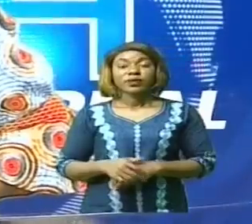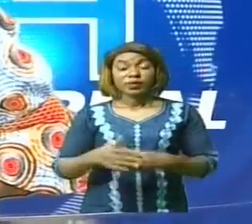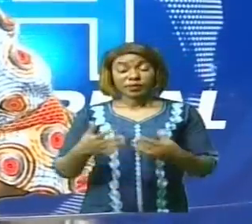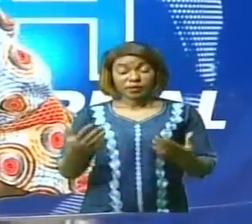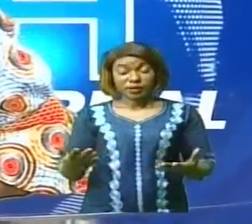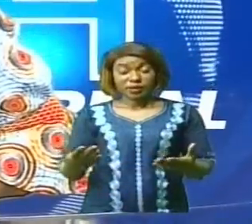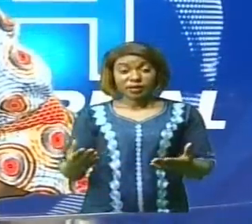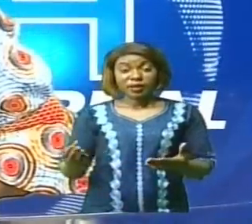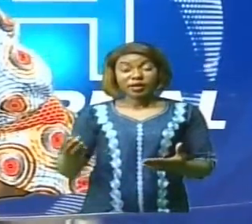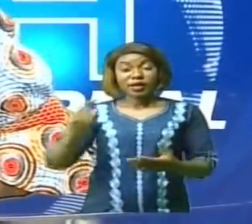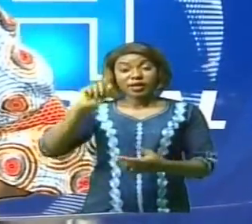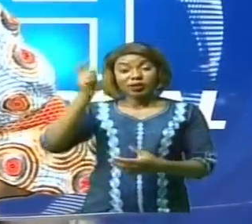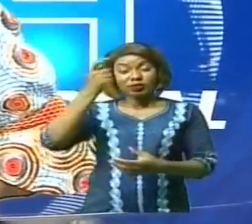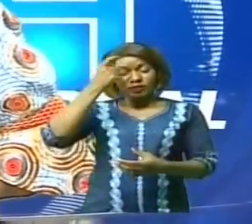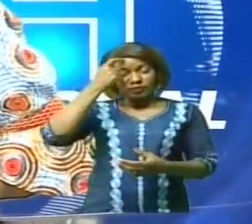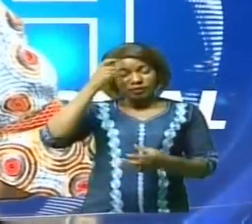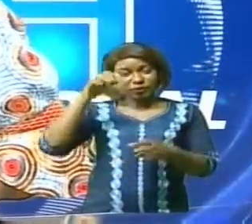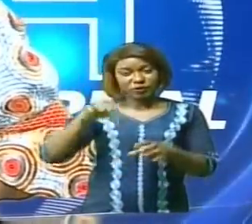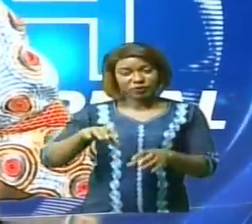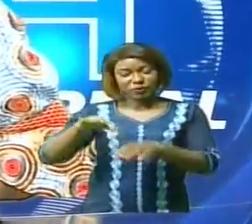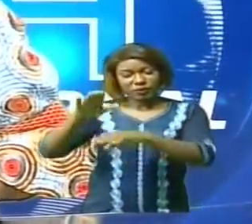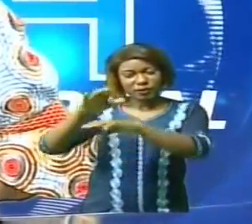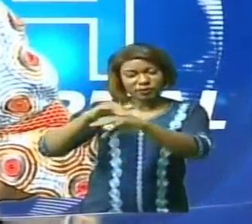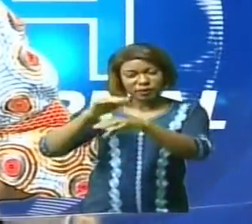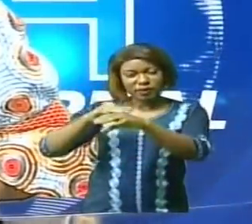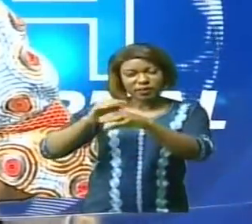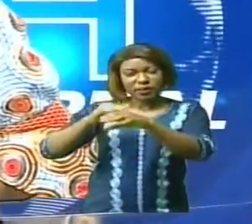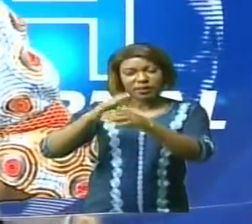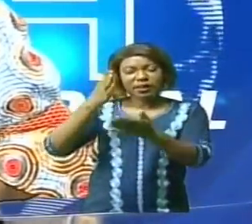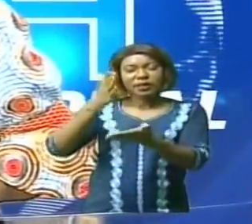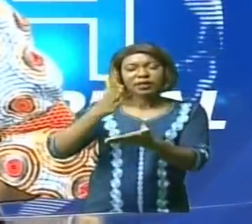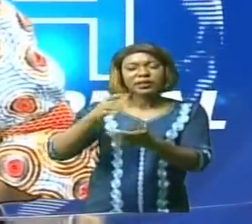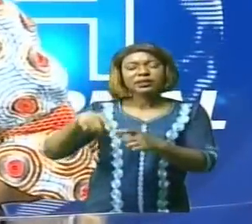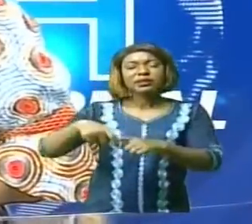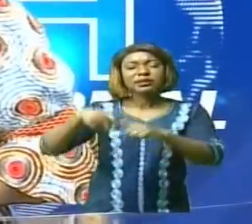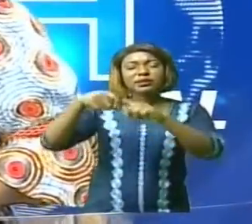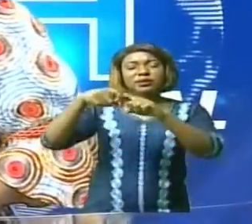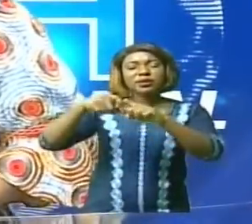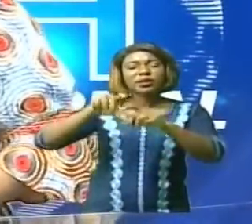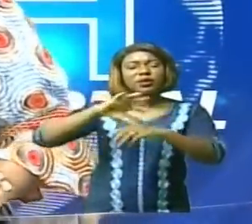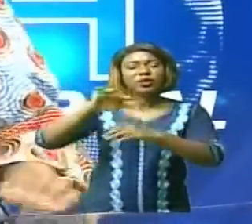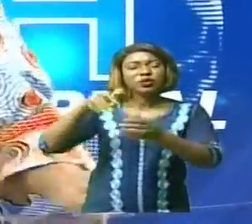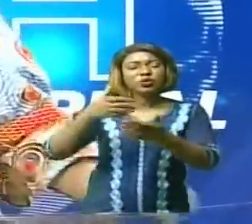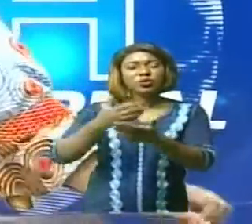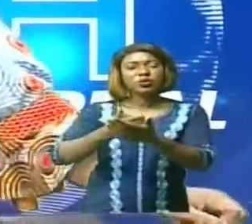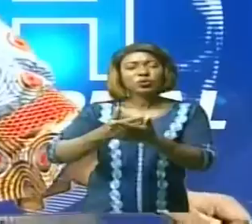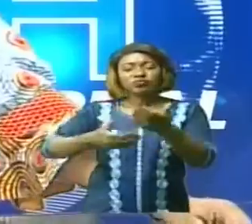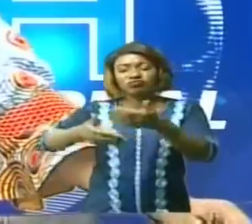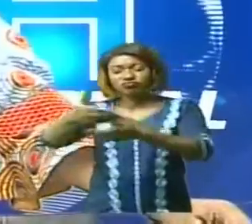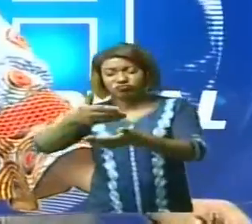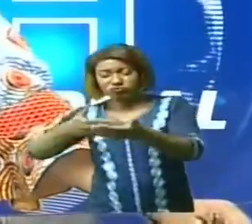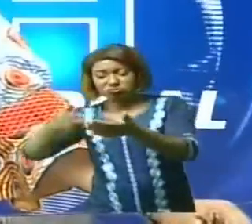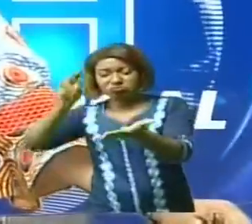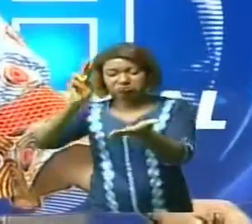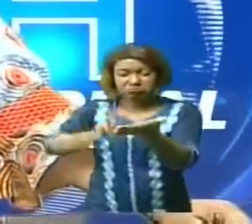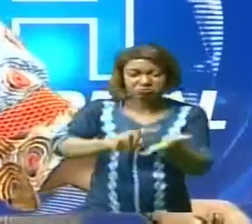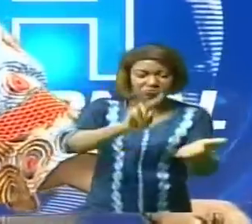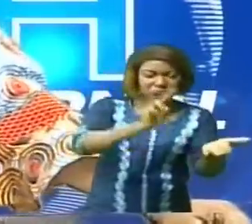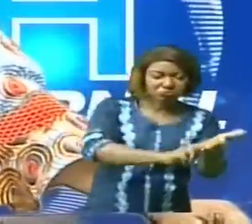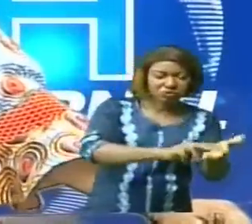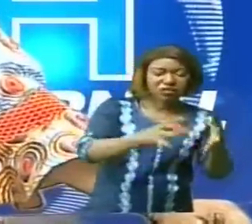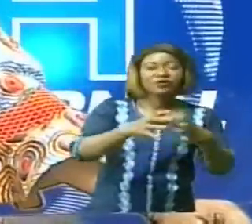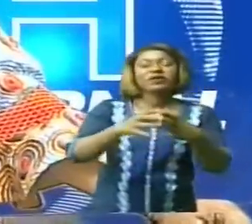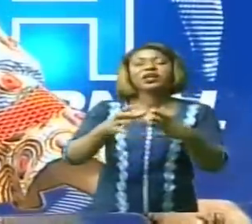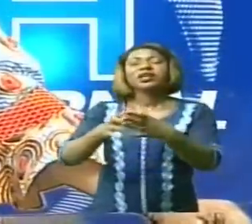Et le gouvernement de la RDC est appelé à suspendre tous les protocoles d'accord, accords et conventions conclus avec le